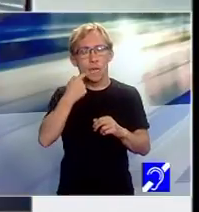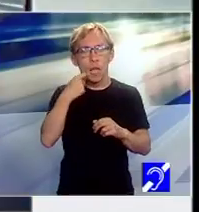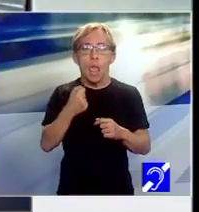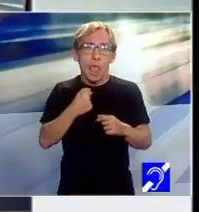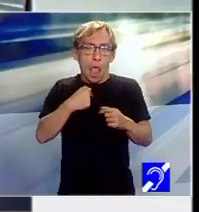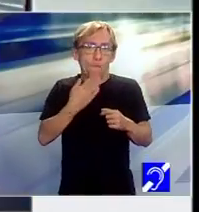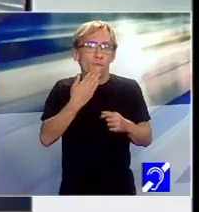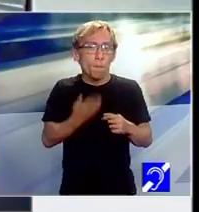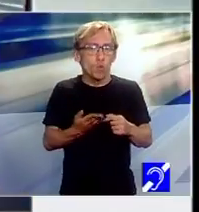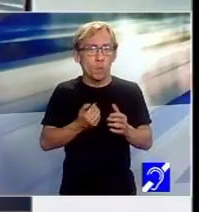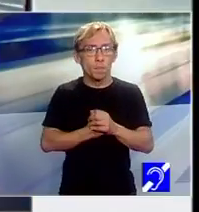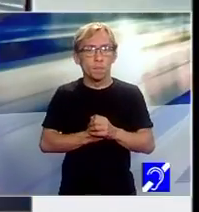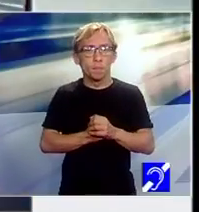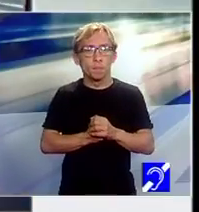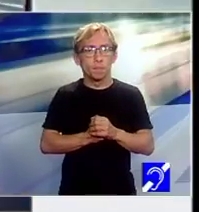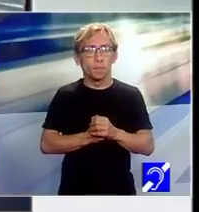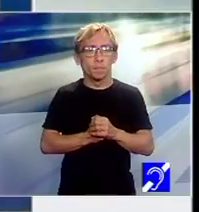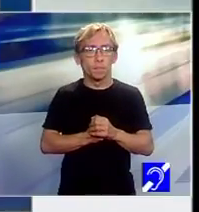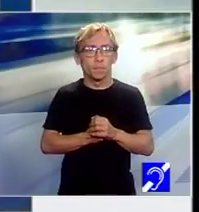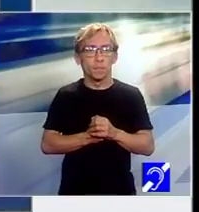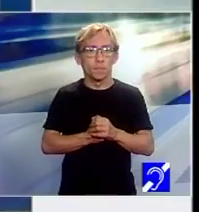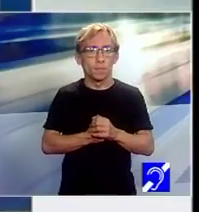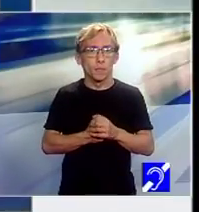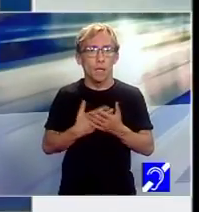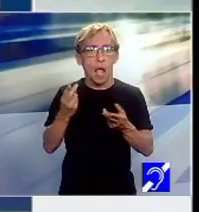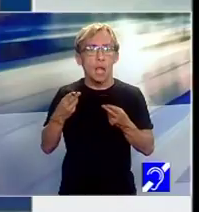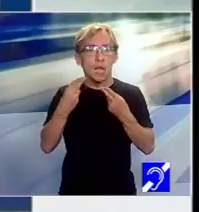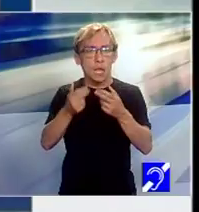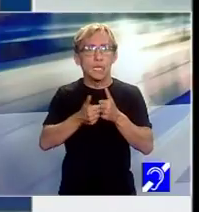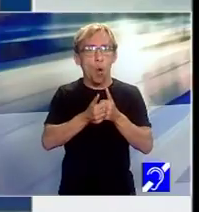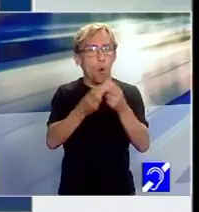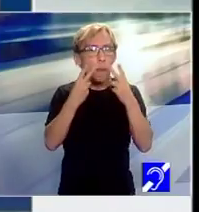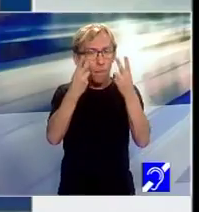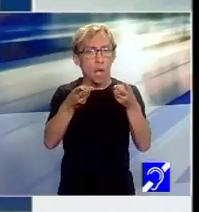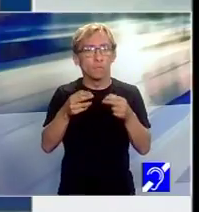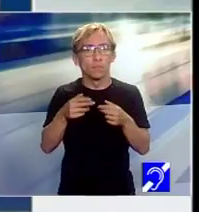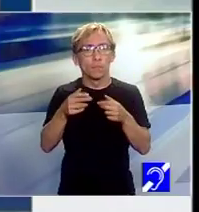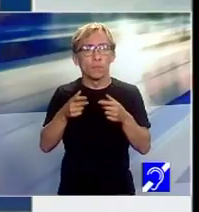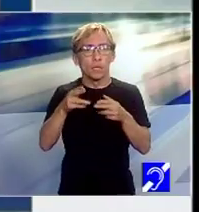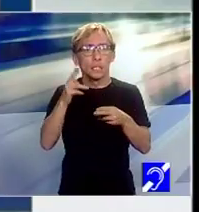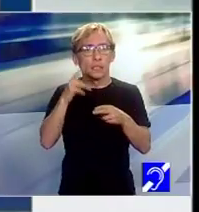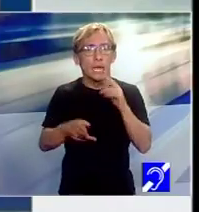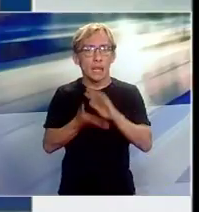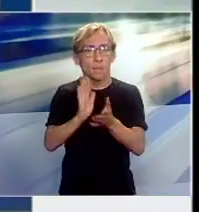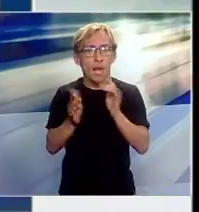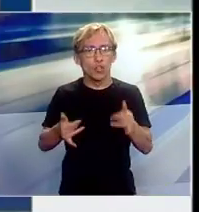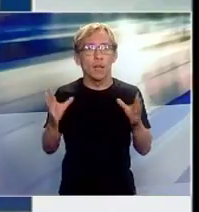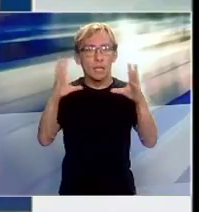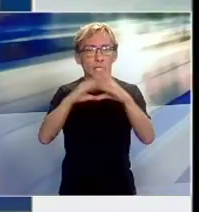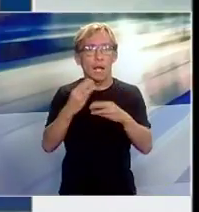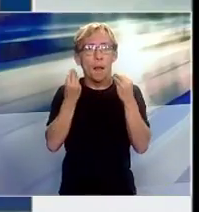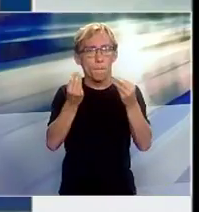mulțumesc! Iar vouă, celor care ne urmăriți, vă spun că ediția de astăzi se încheie aici și vă doresc să aveți o seară liniștită!